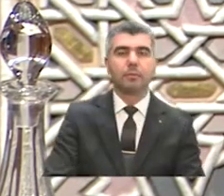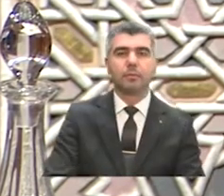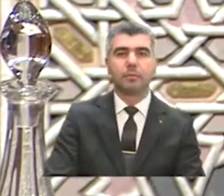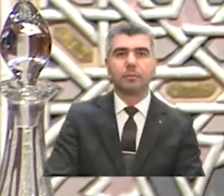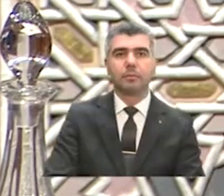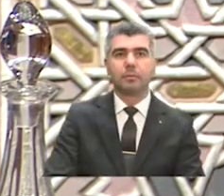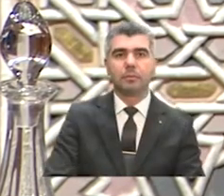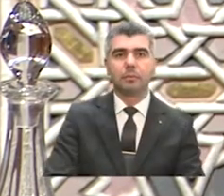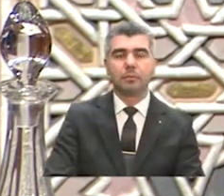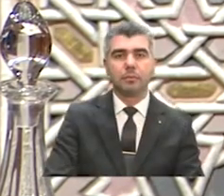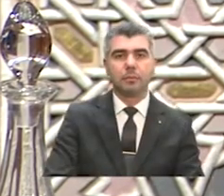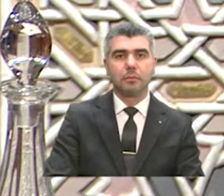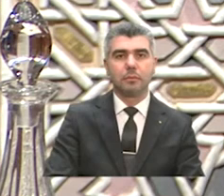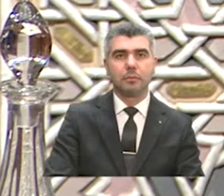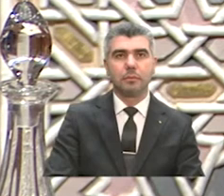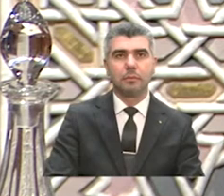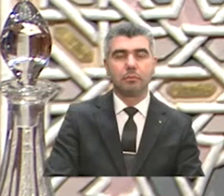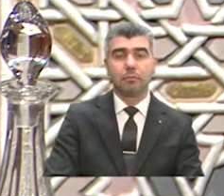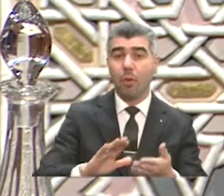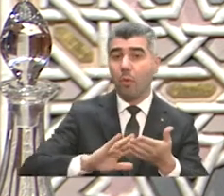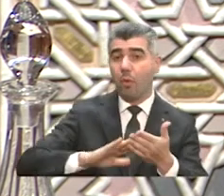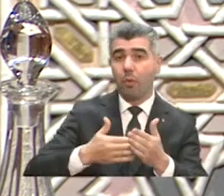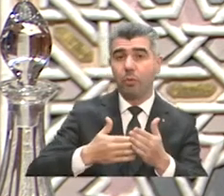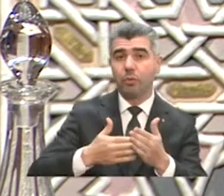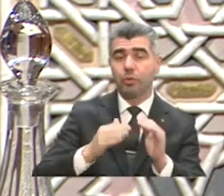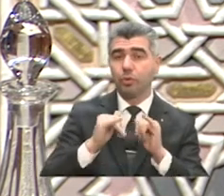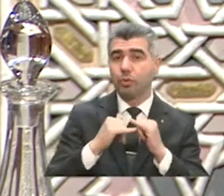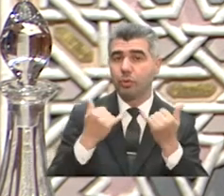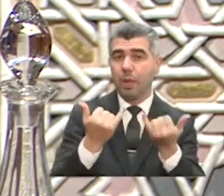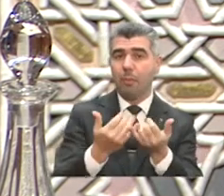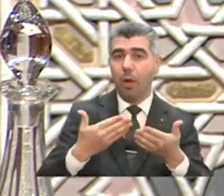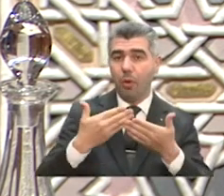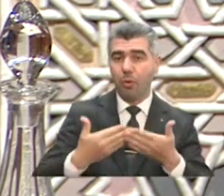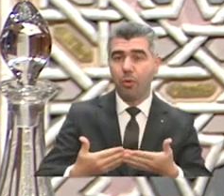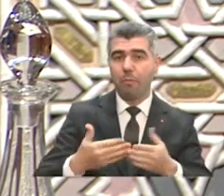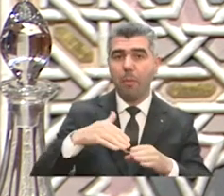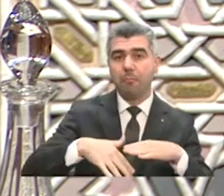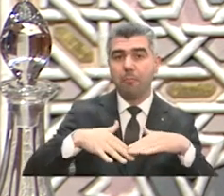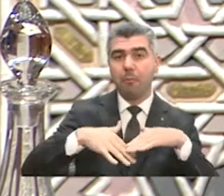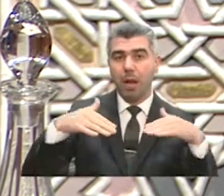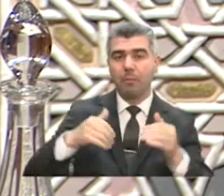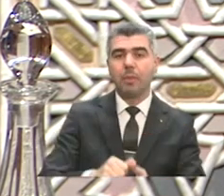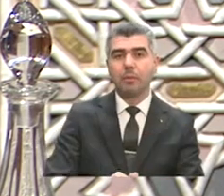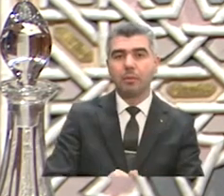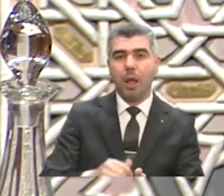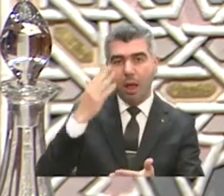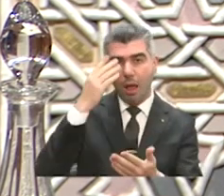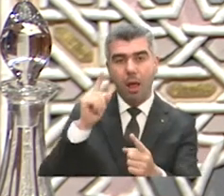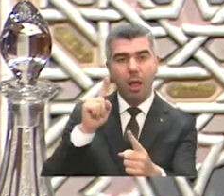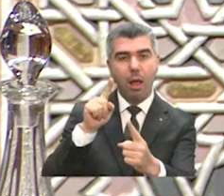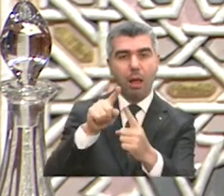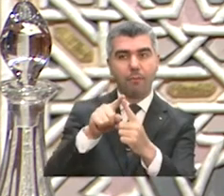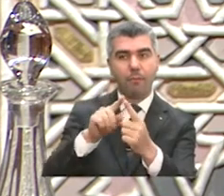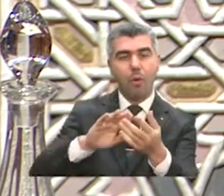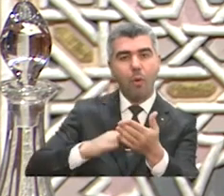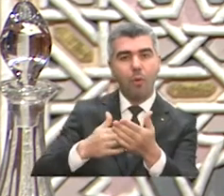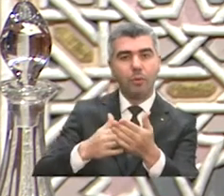que nous ne comprenons pas. Alors les composantes des deux chambres du